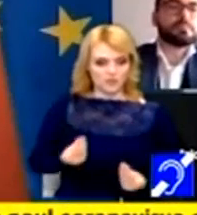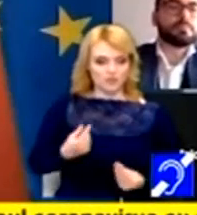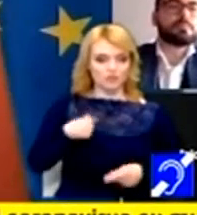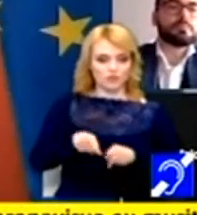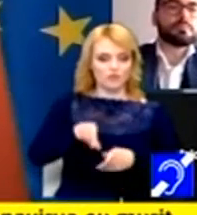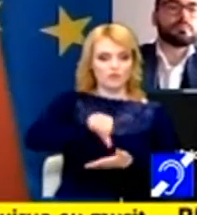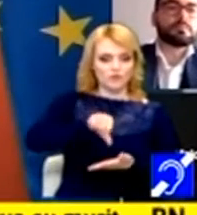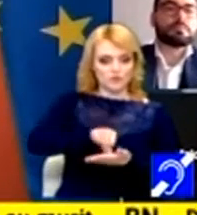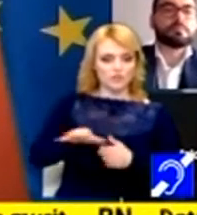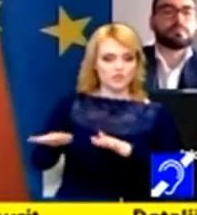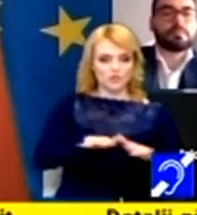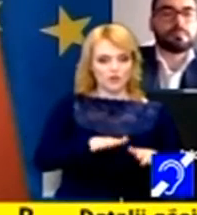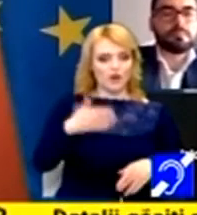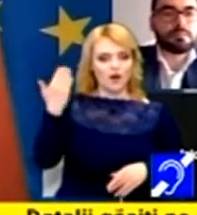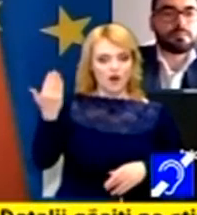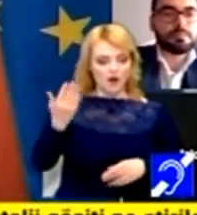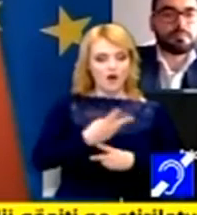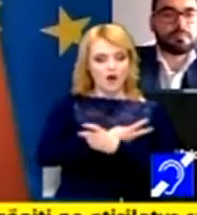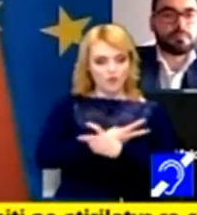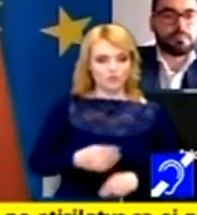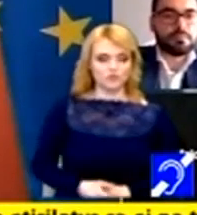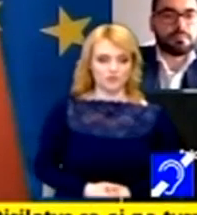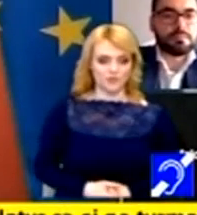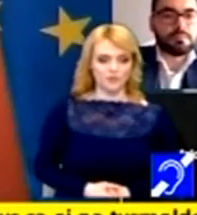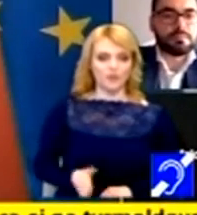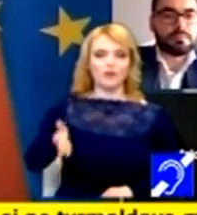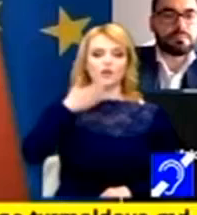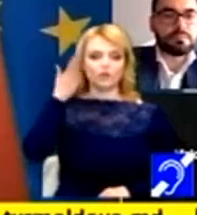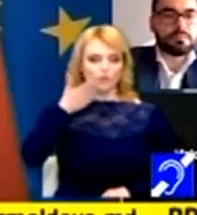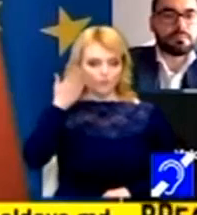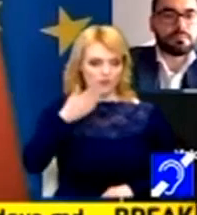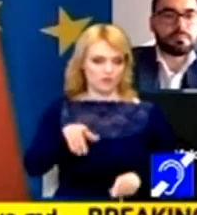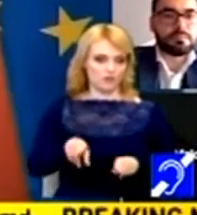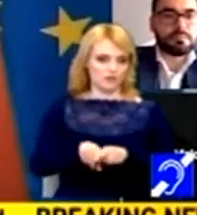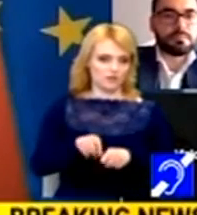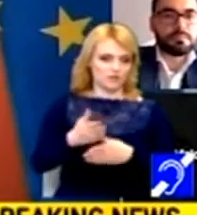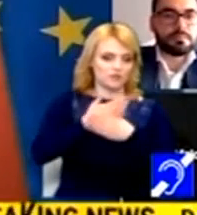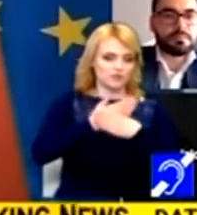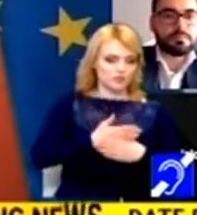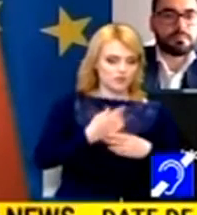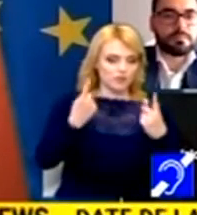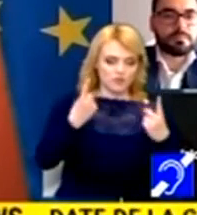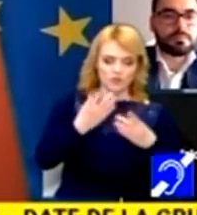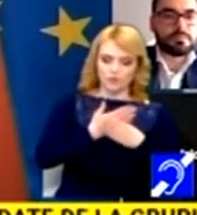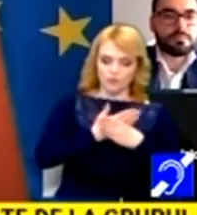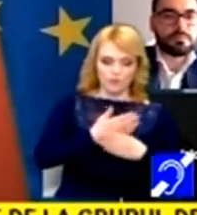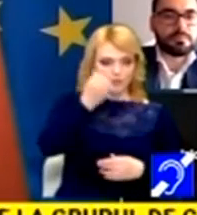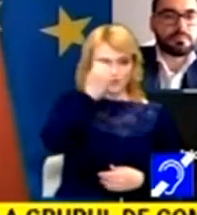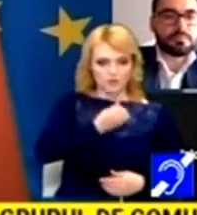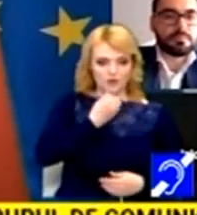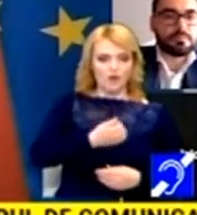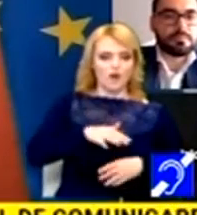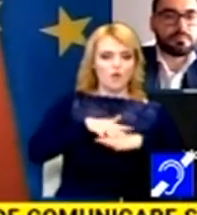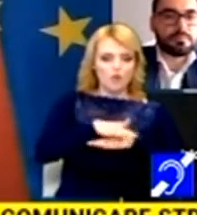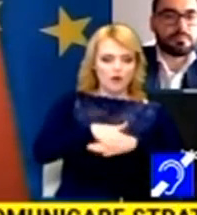eu prezentă la ceremonia cea din partea Austriei. La fel, România, care o asistență considerabilă am primit-o din partea României,